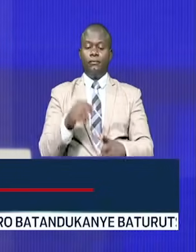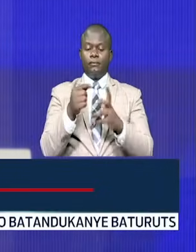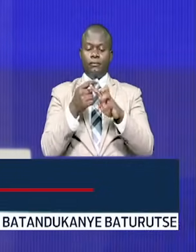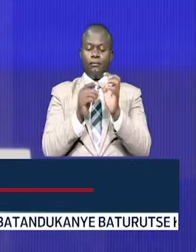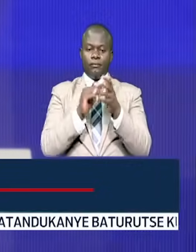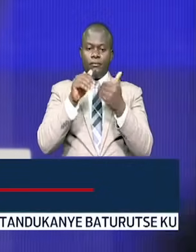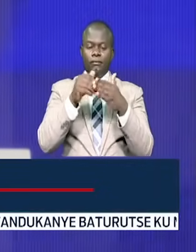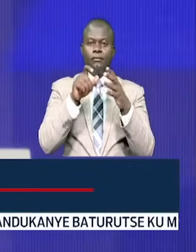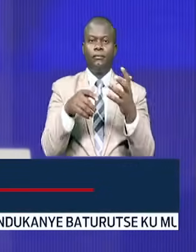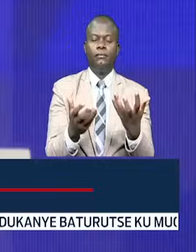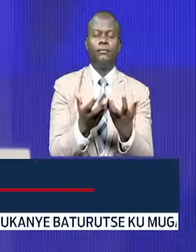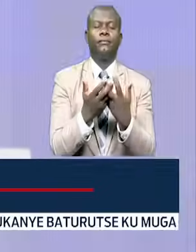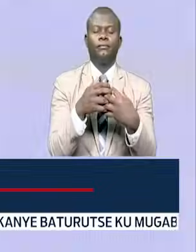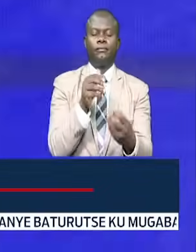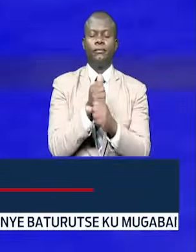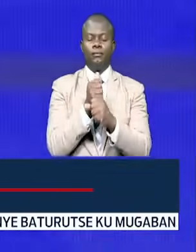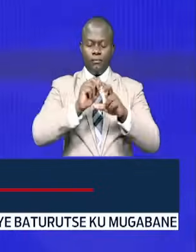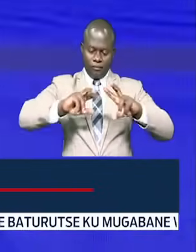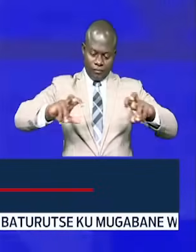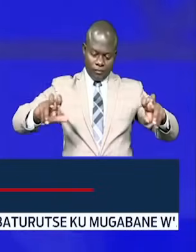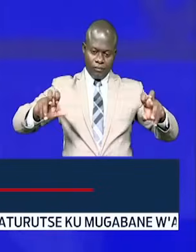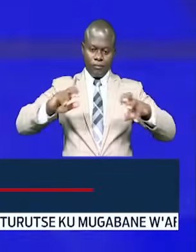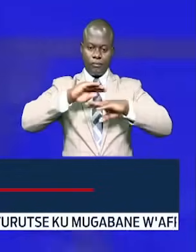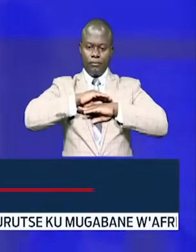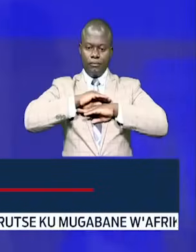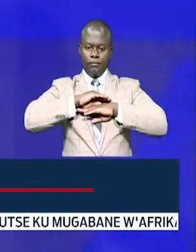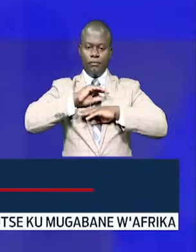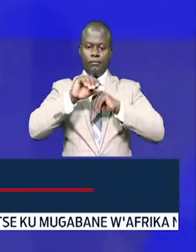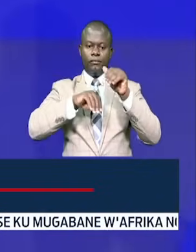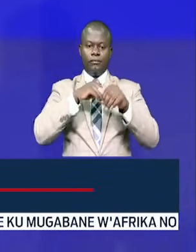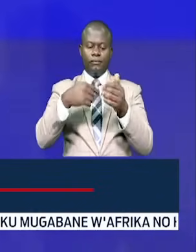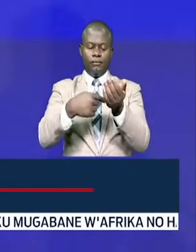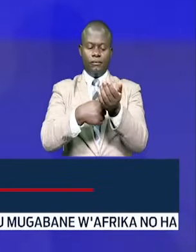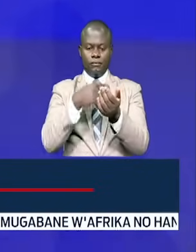bigomba kujyana no gukora ubushakashatsi buhagije mu bijyanye n'ubuvuzi